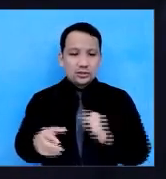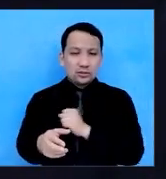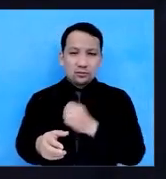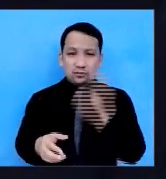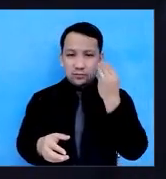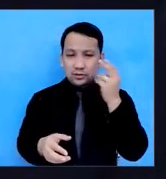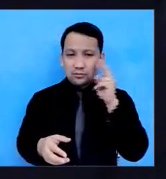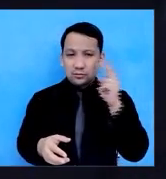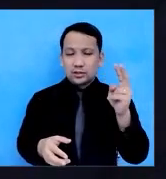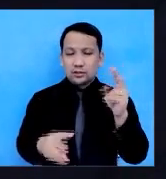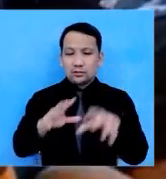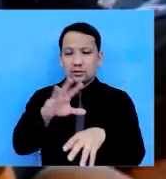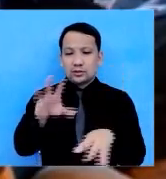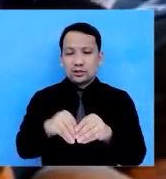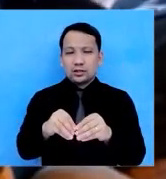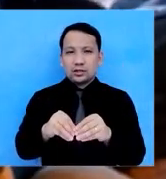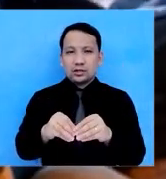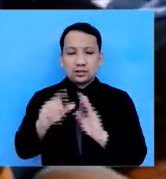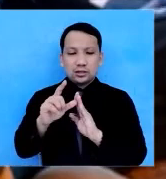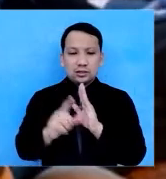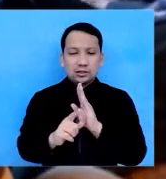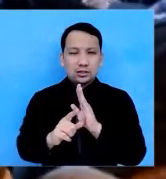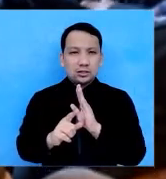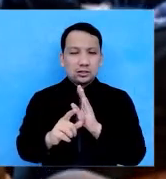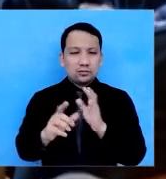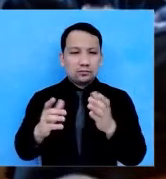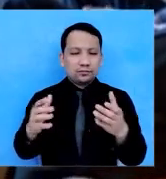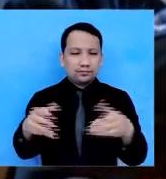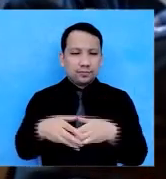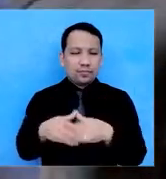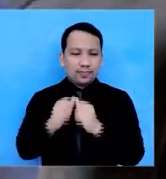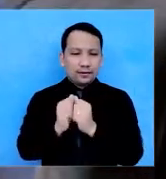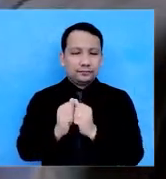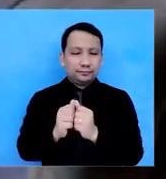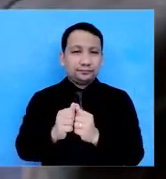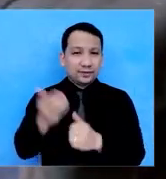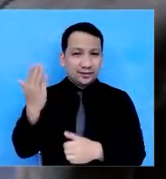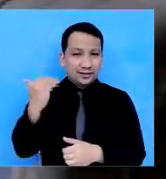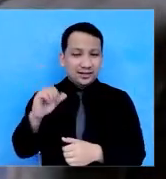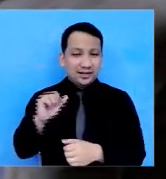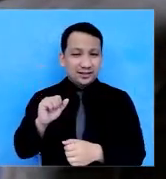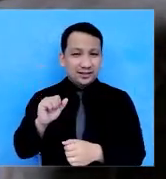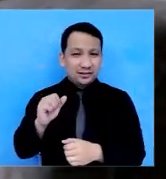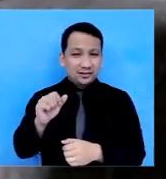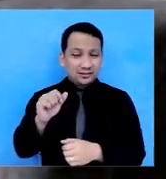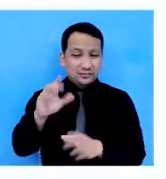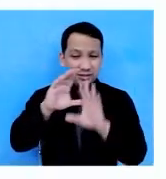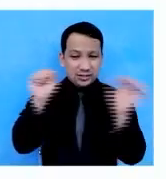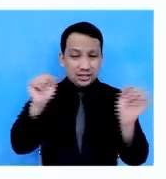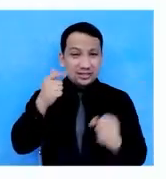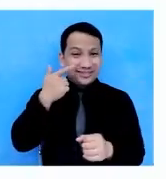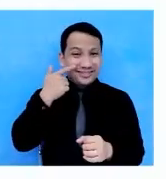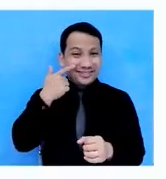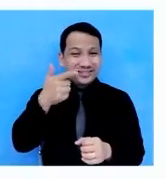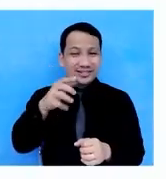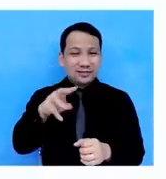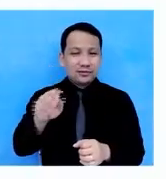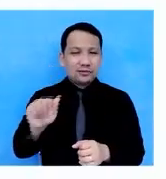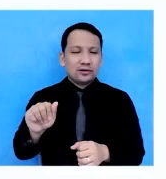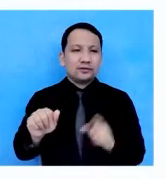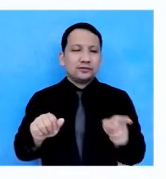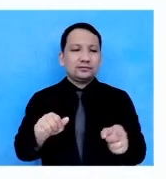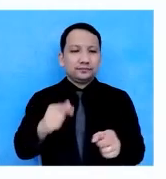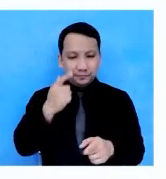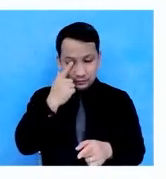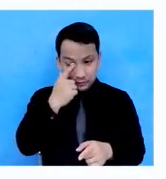bilang bahagi ng legislatura. Kaugnay naman ang pagsama ni dating Pangulo at ngayon Senior House Deputy Speaker Gloria Arroyo. In the case of